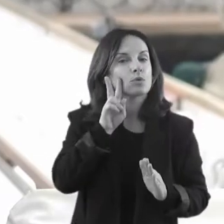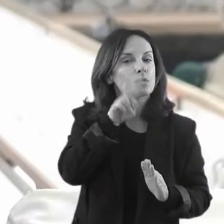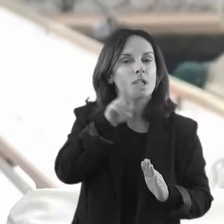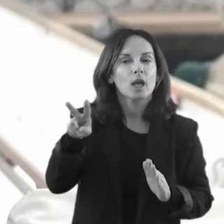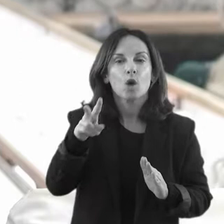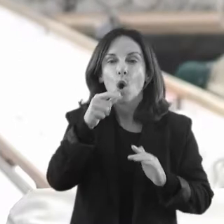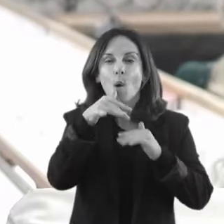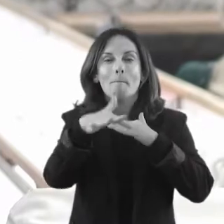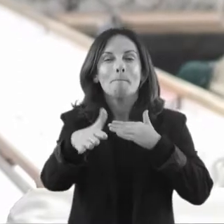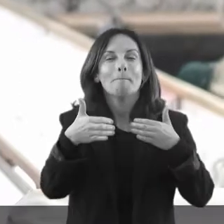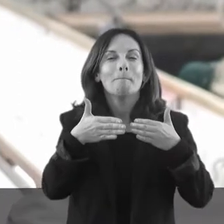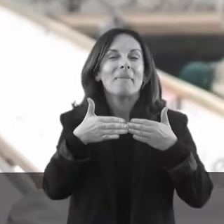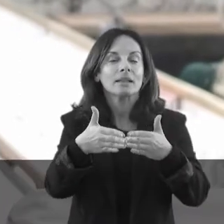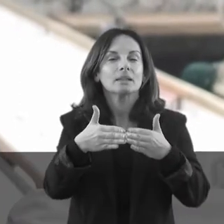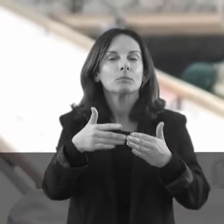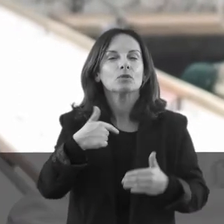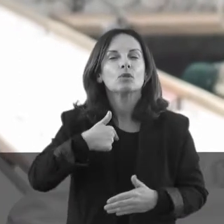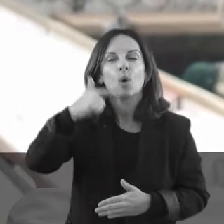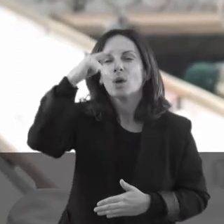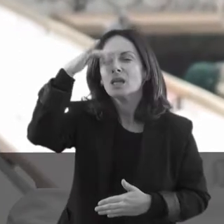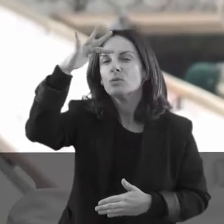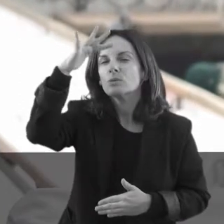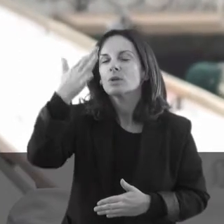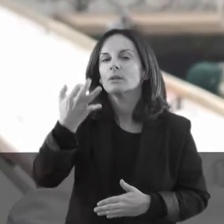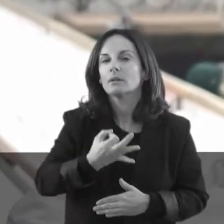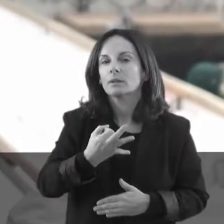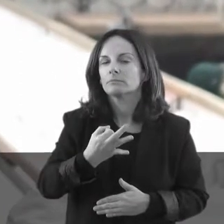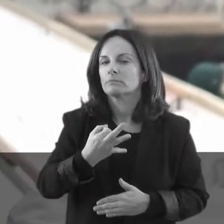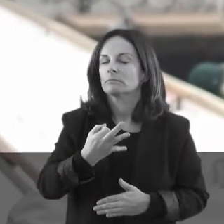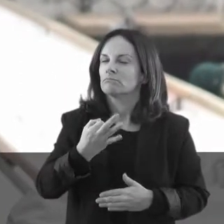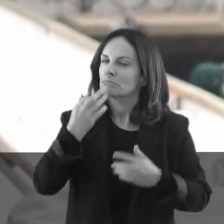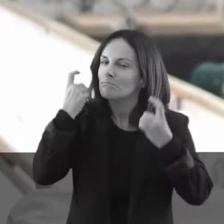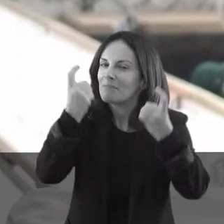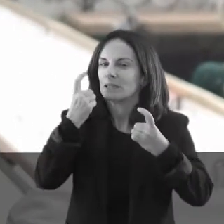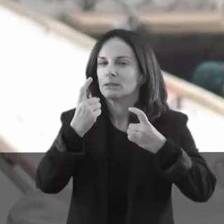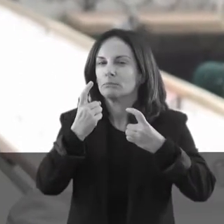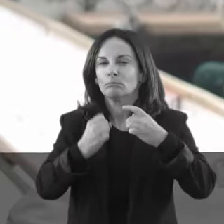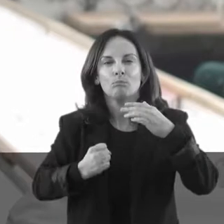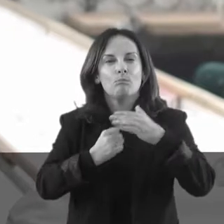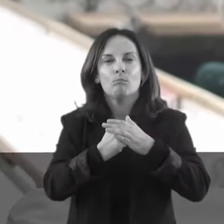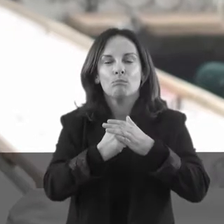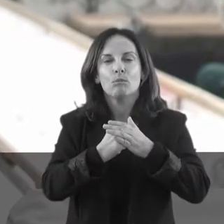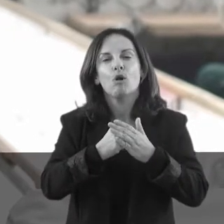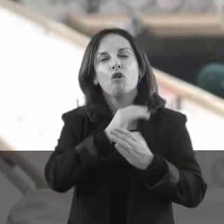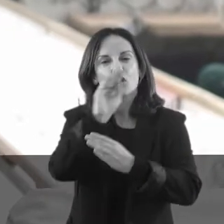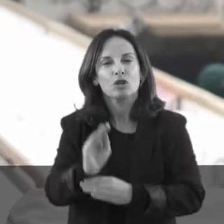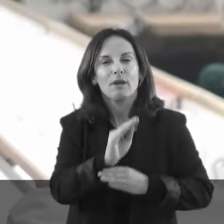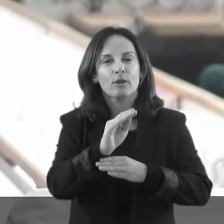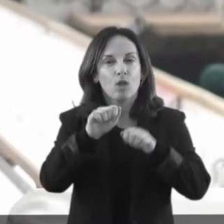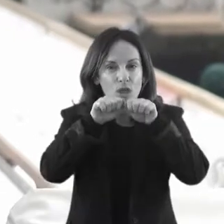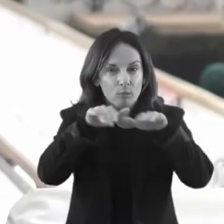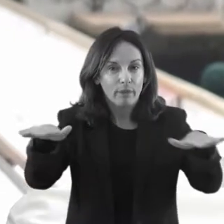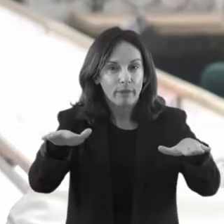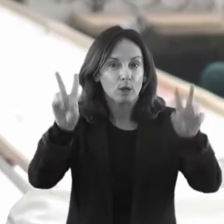El que espero del Museu Marítim es que se faci la màxima conservació i divulgació de tot lo que és el patrimoni, tant